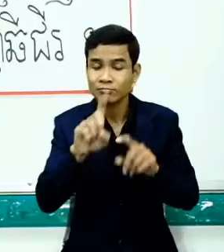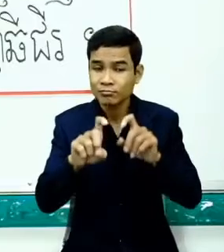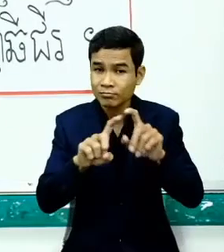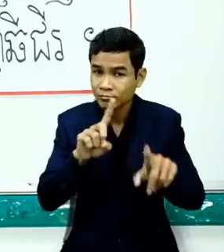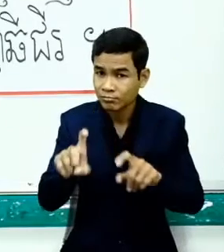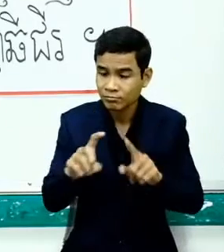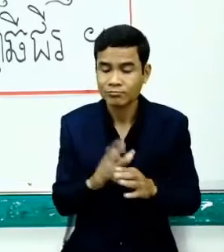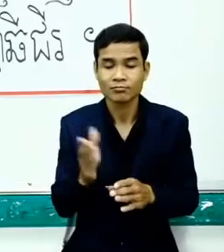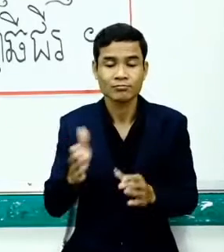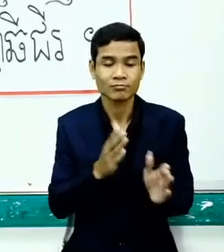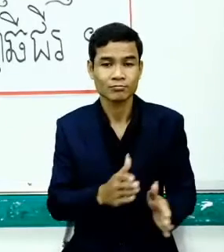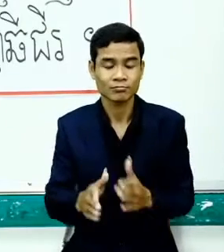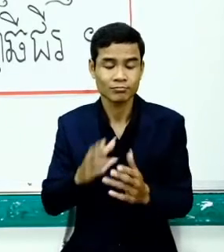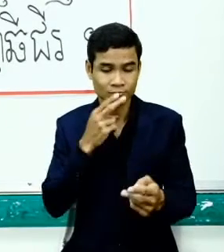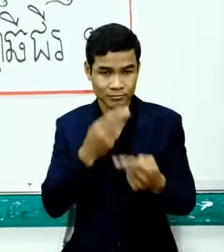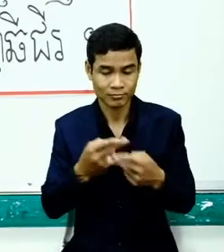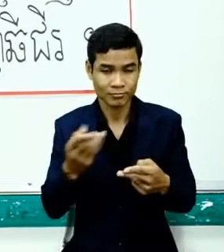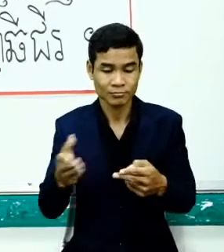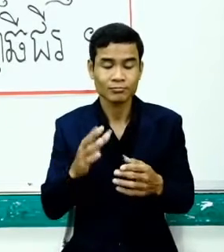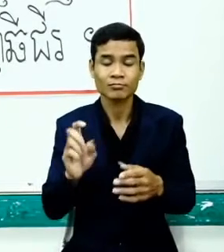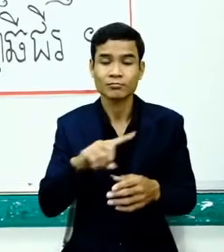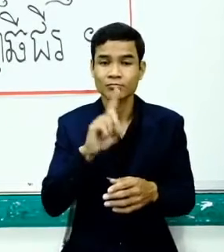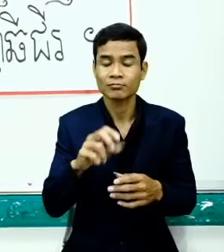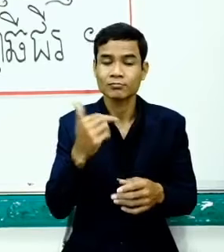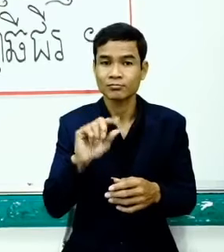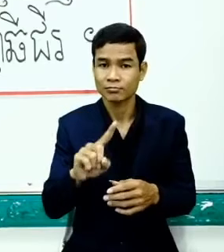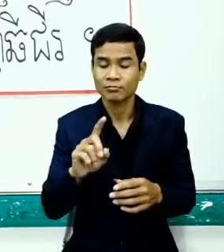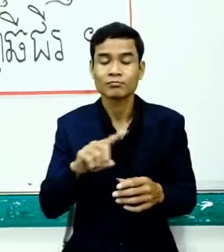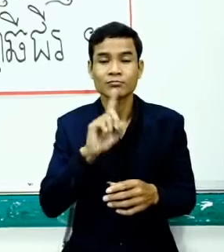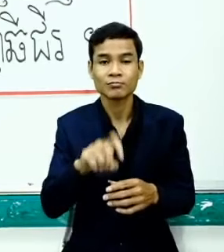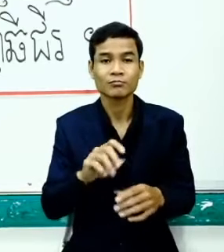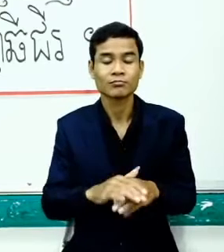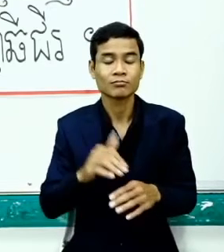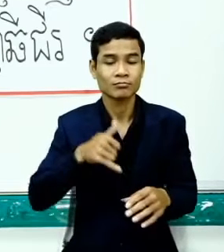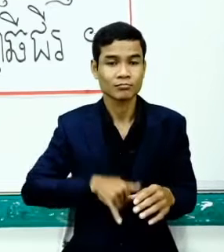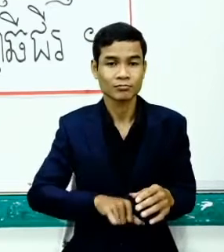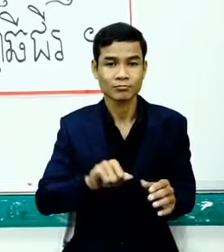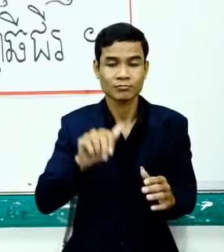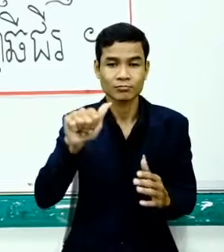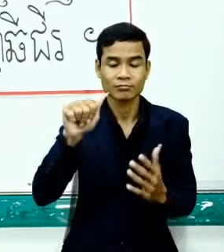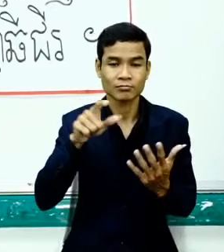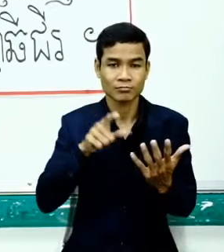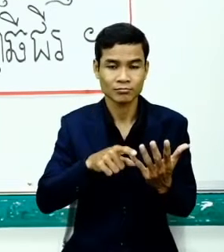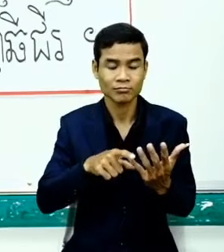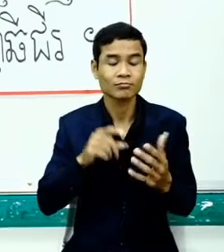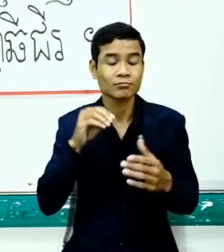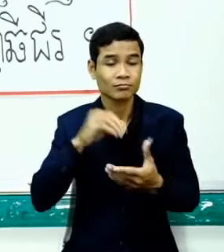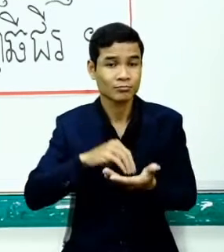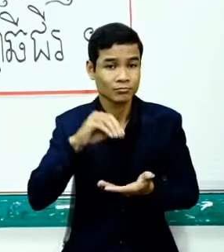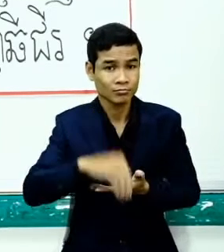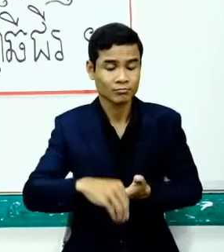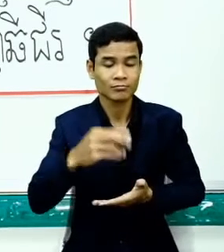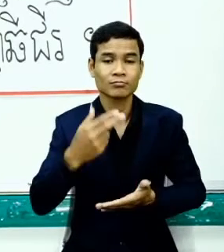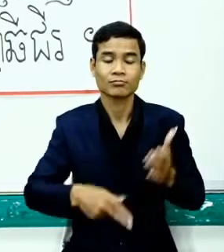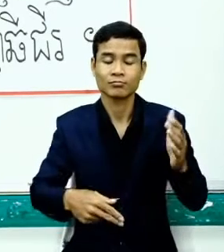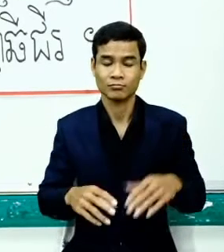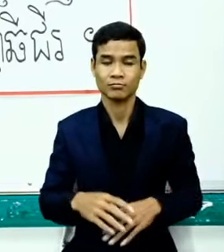នាតោះត្រៀមឆ្លើយសំណួរទី1សួរថាតើចៅញាដាំអ្វី